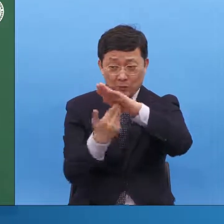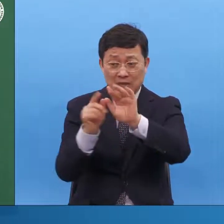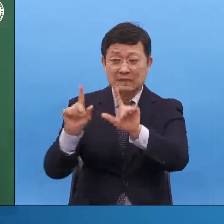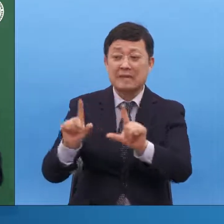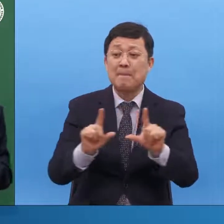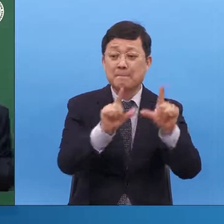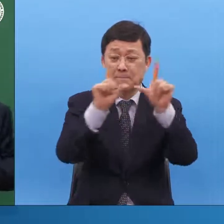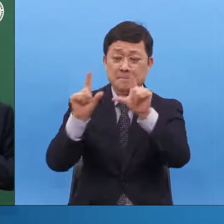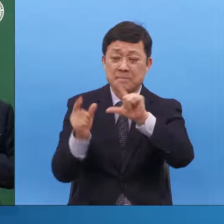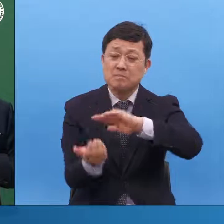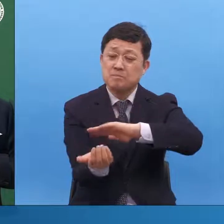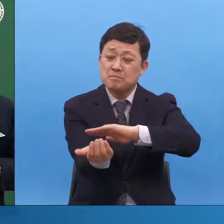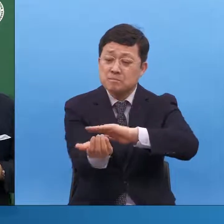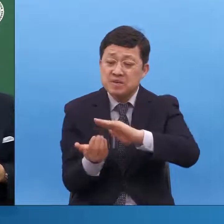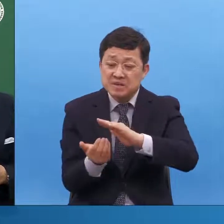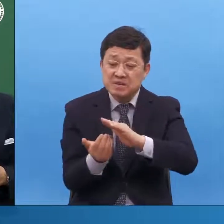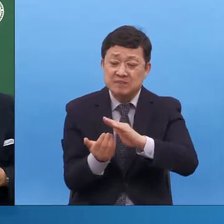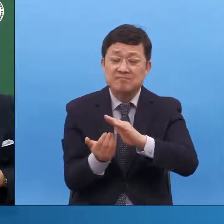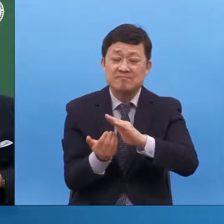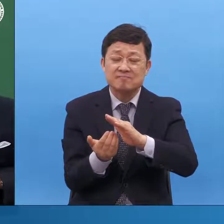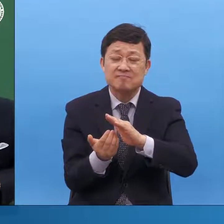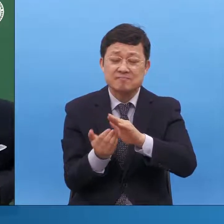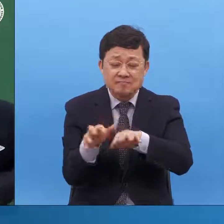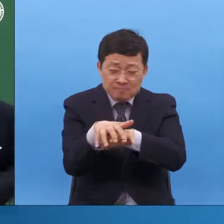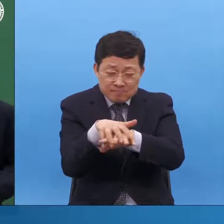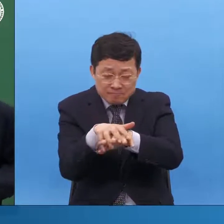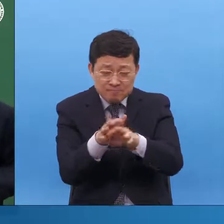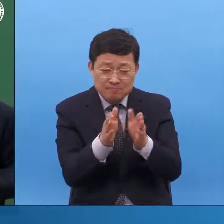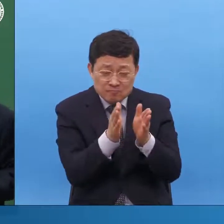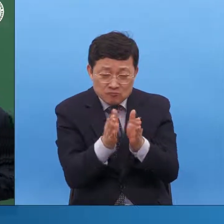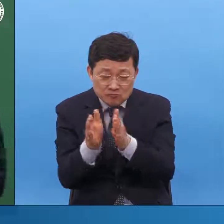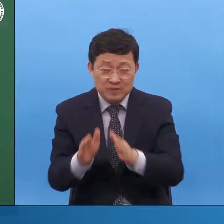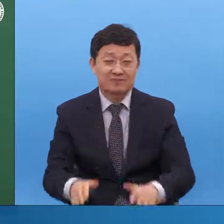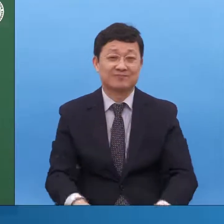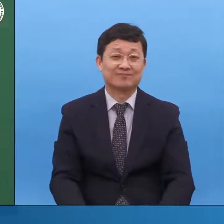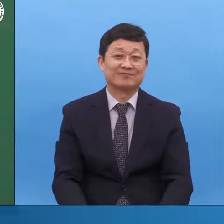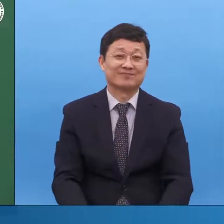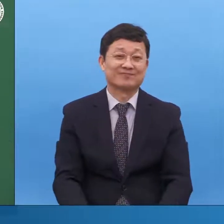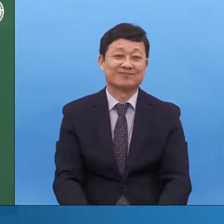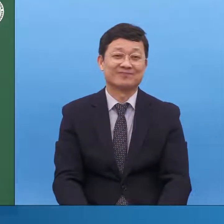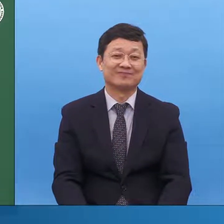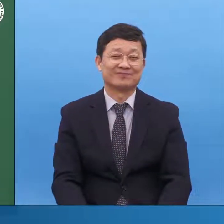life. 지금부터 짧게라도